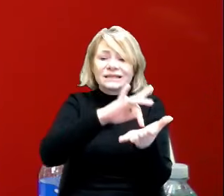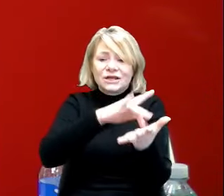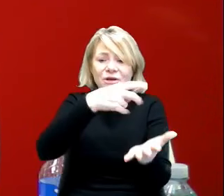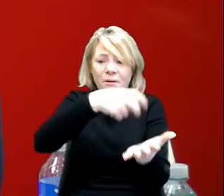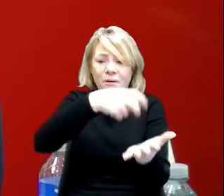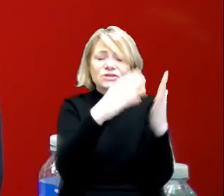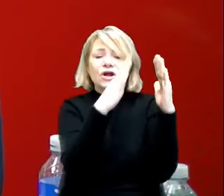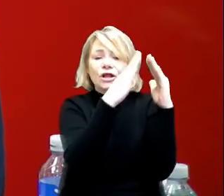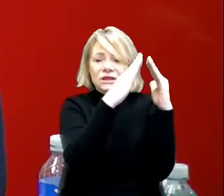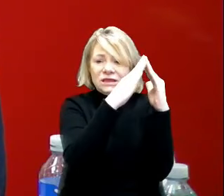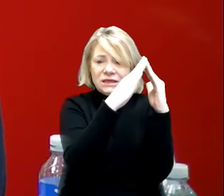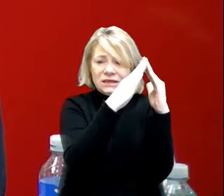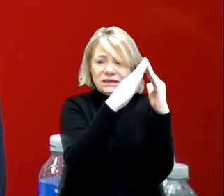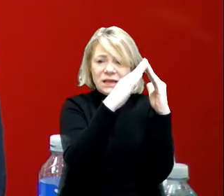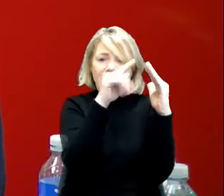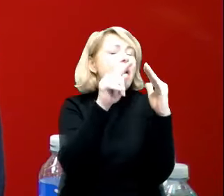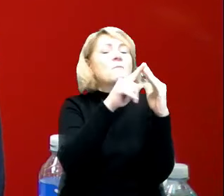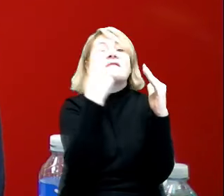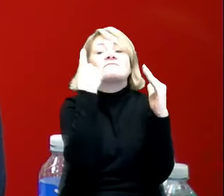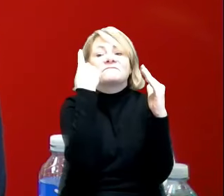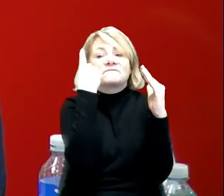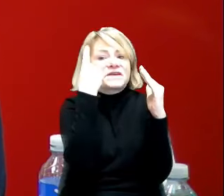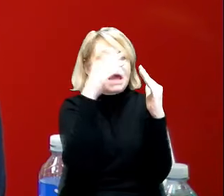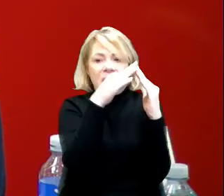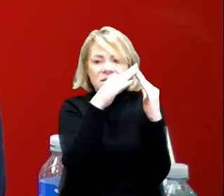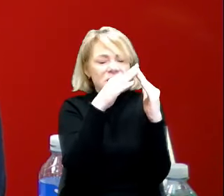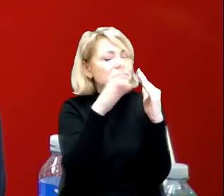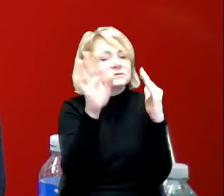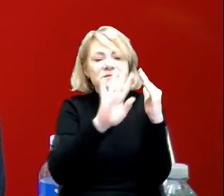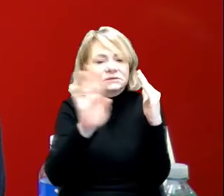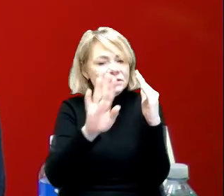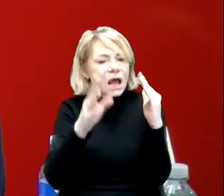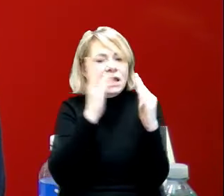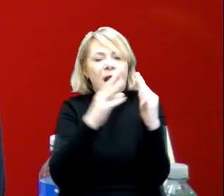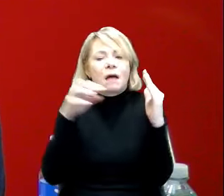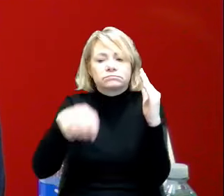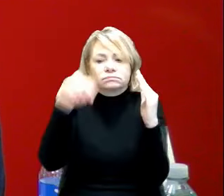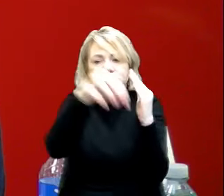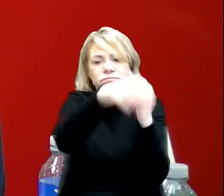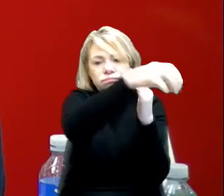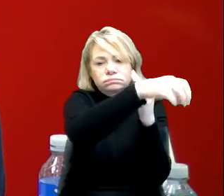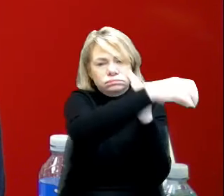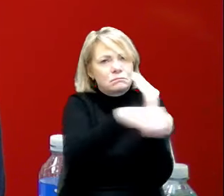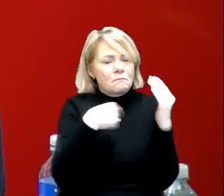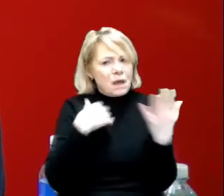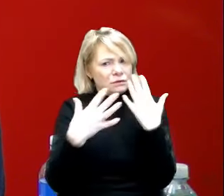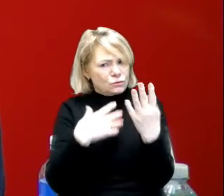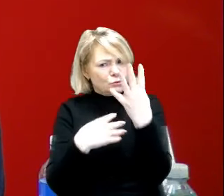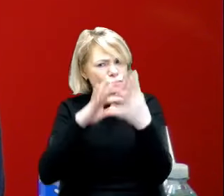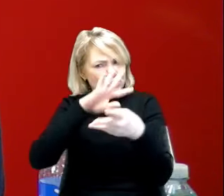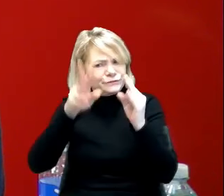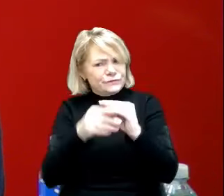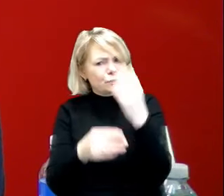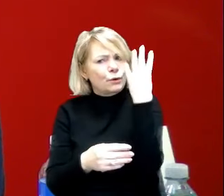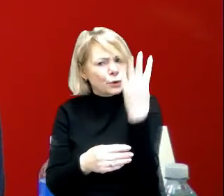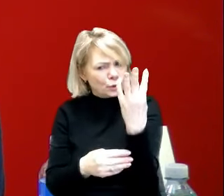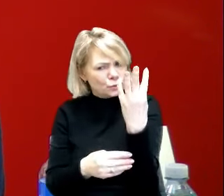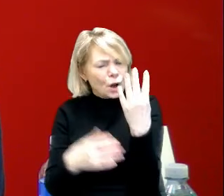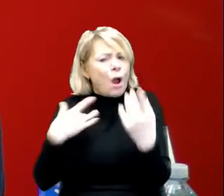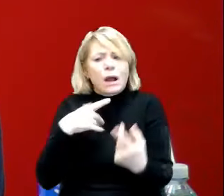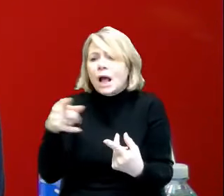jisai nėra vienas atskiras pastatas o yra ansamblis su priklausiniais berods keturi dar objektai yra gal jūs geriau